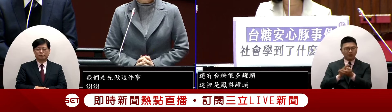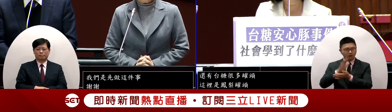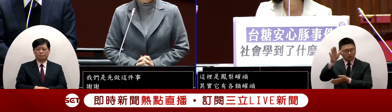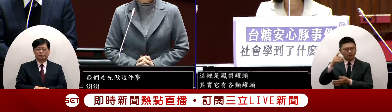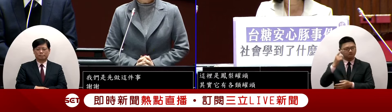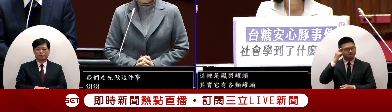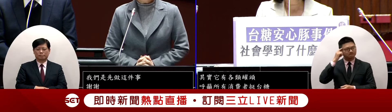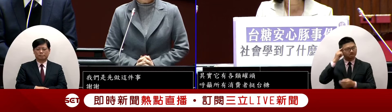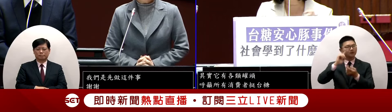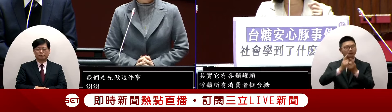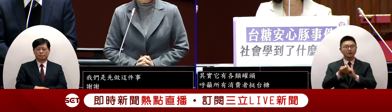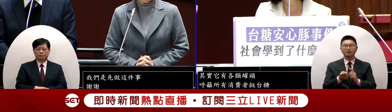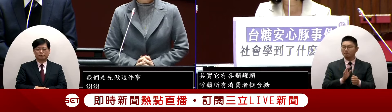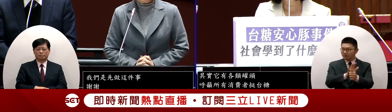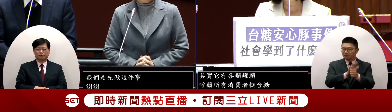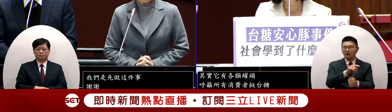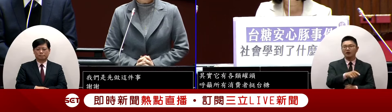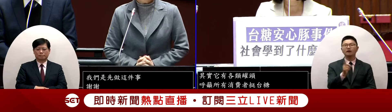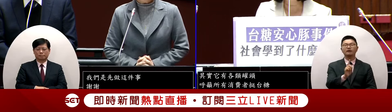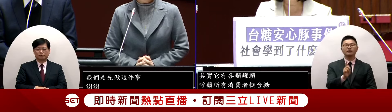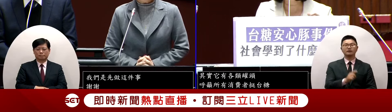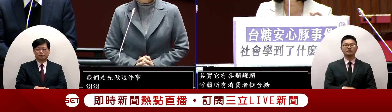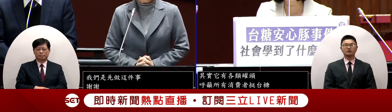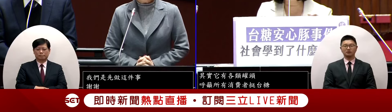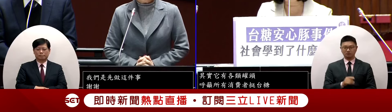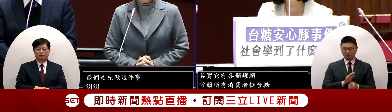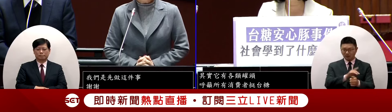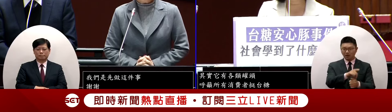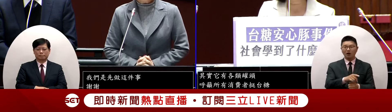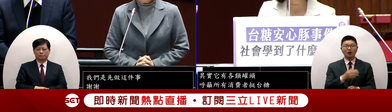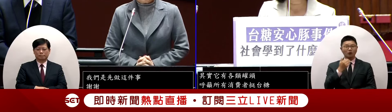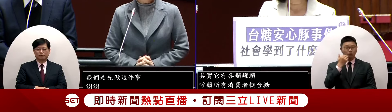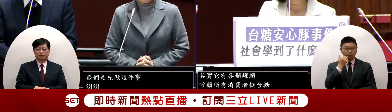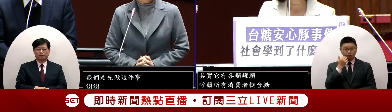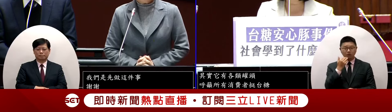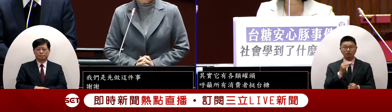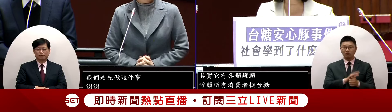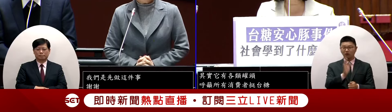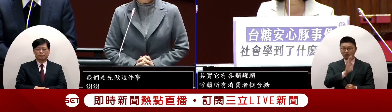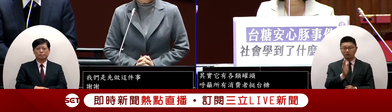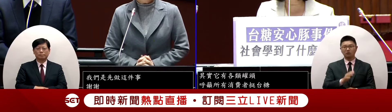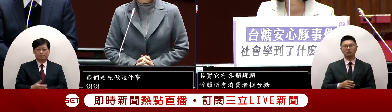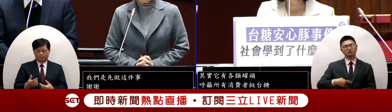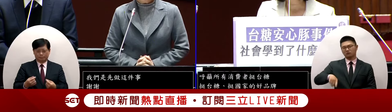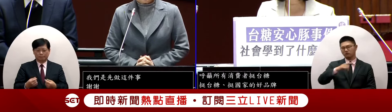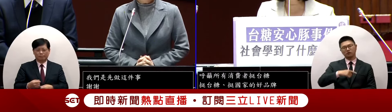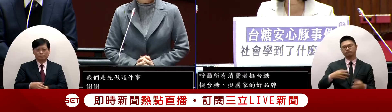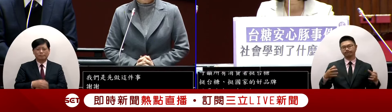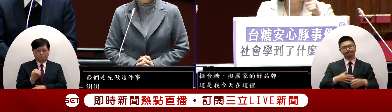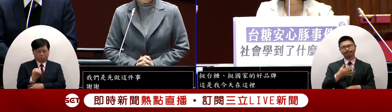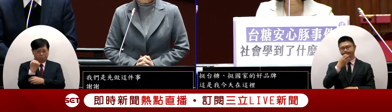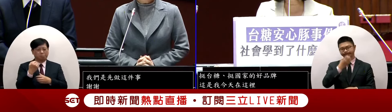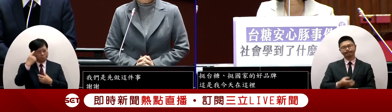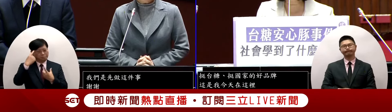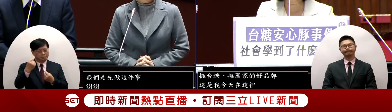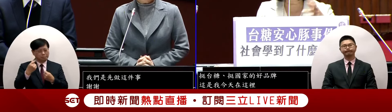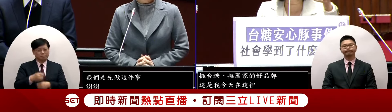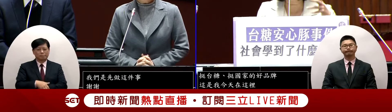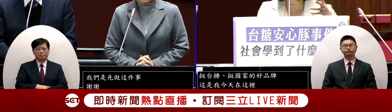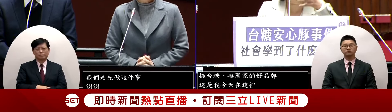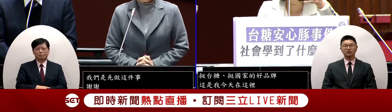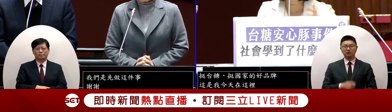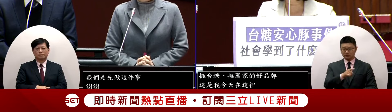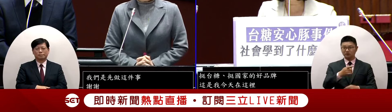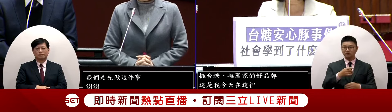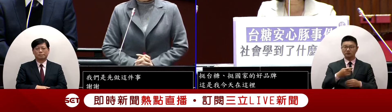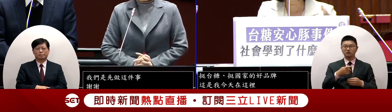的事情，否则就输太多了。你们都同意吗？ 我完全同意。 所以您要不要在脸书